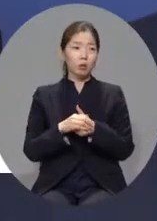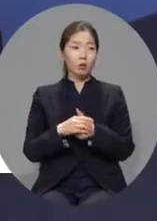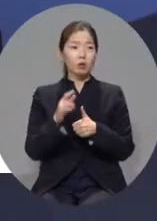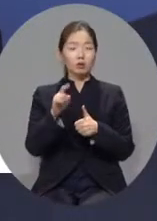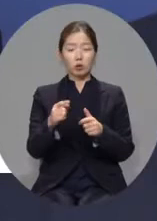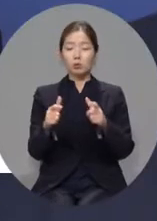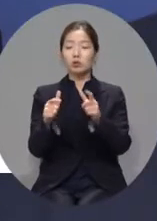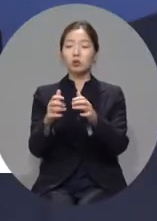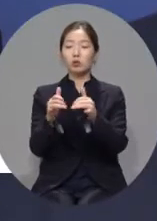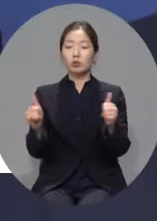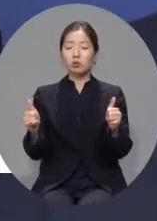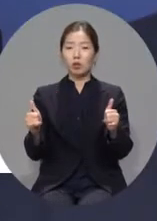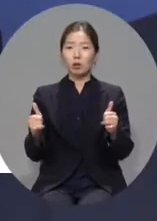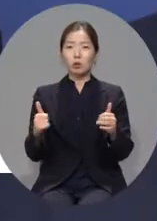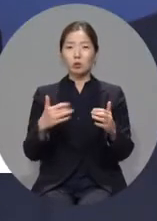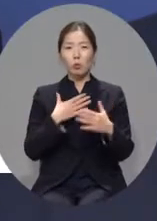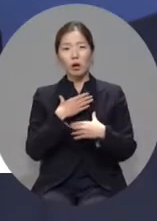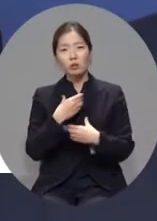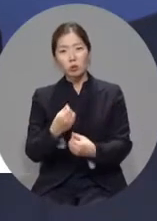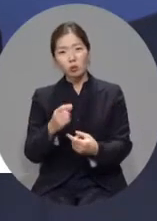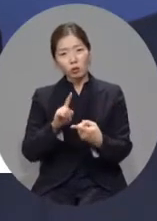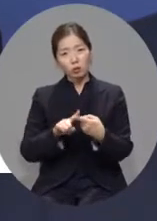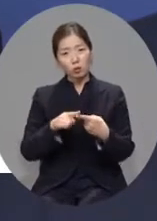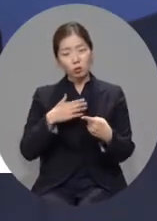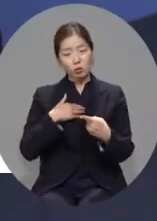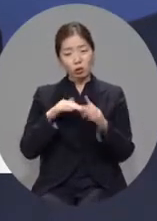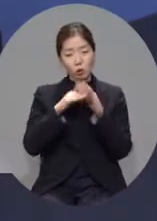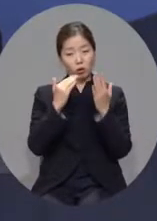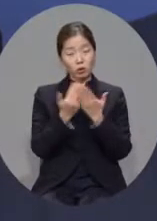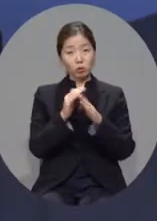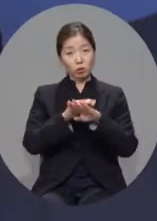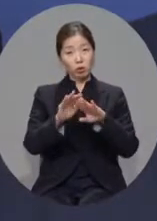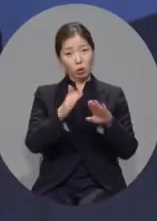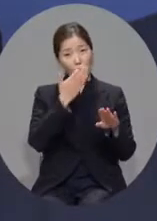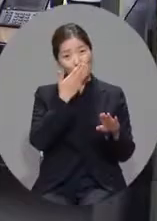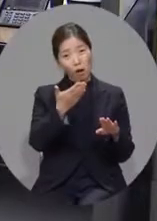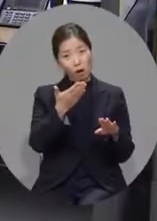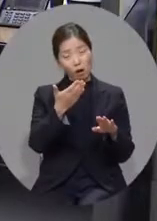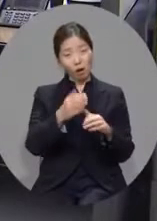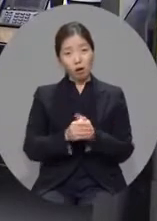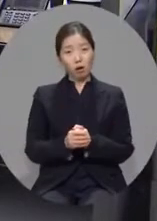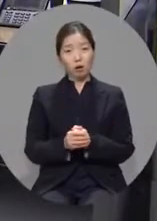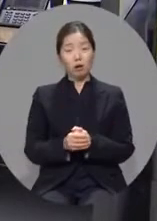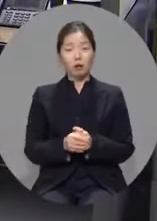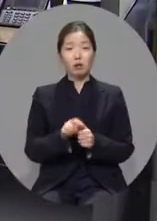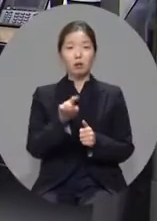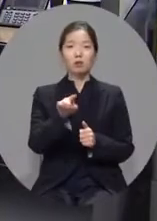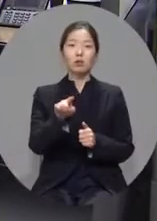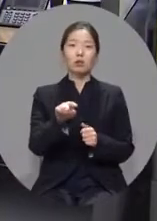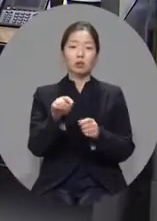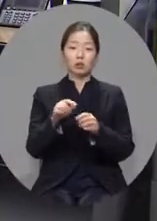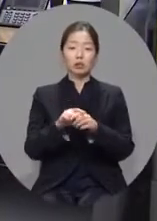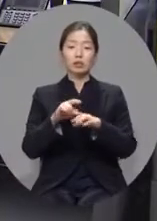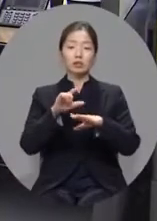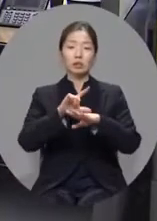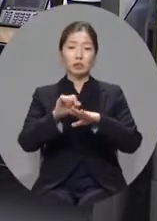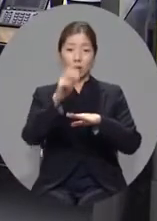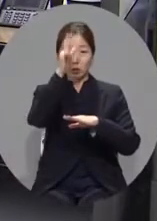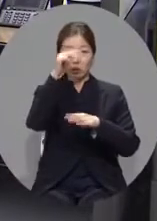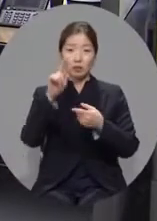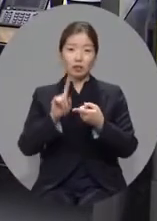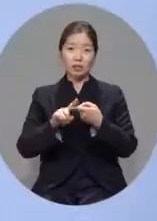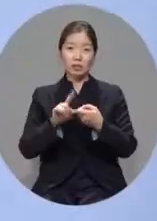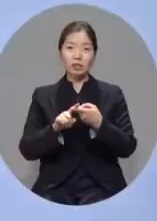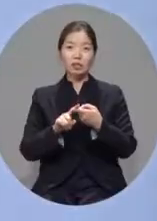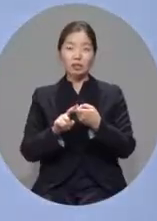치안 관련 신고를 제대로 소화할 수 있을지 그게 참. 지자체들은 오히려 자치경찰에 대한